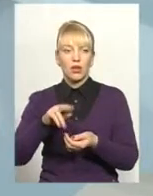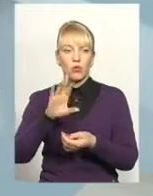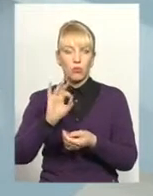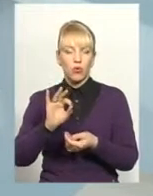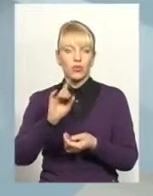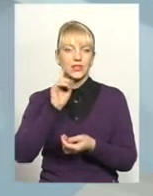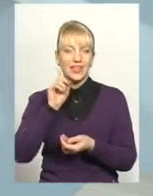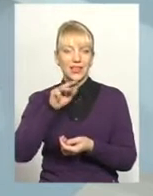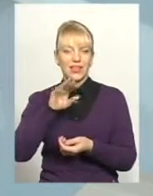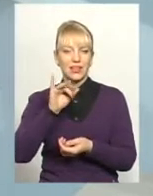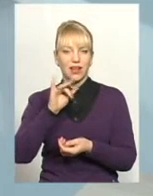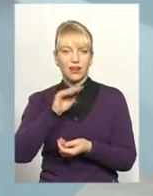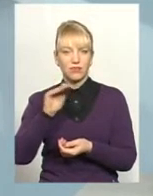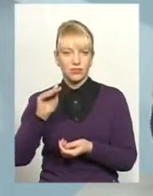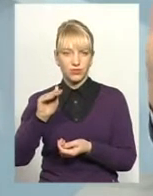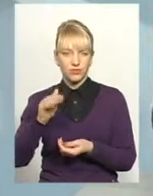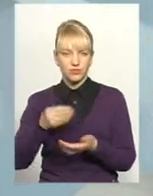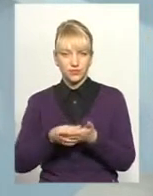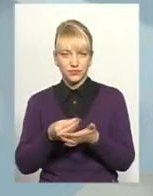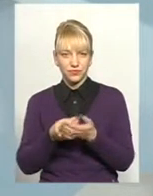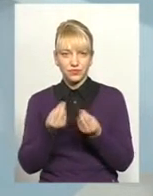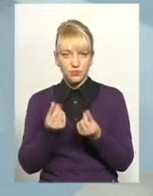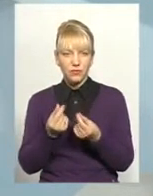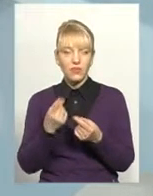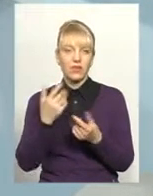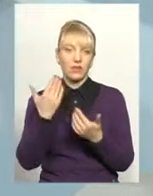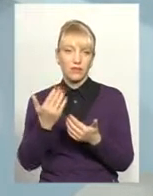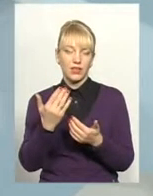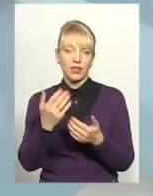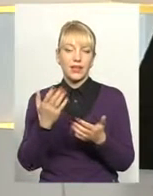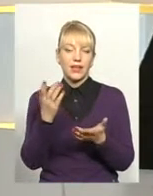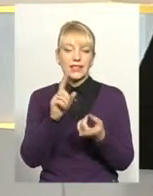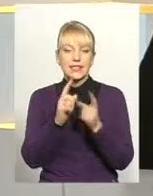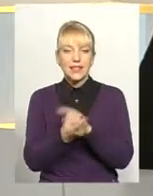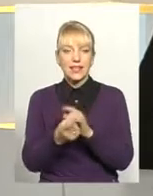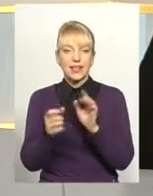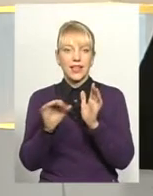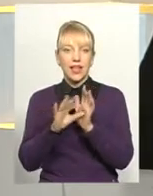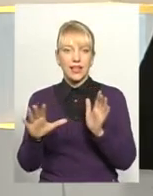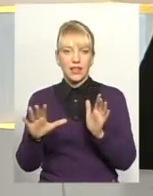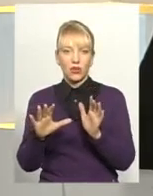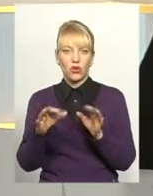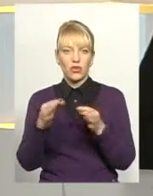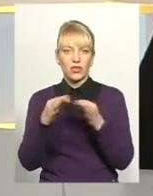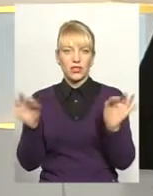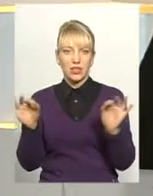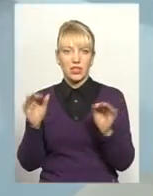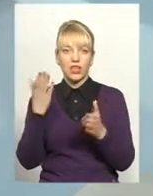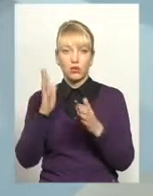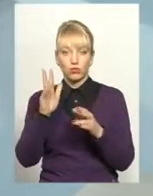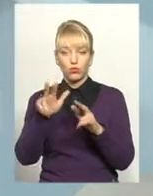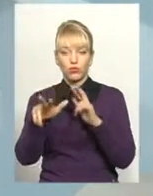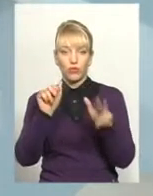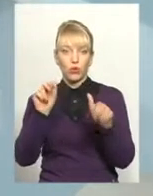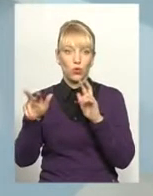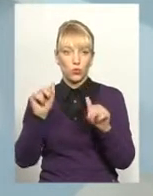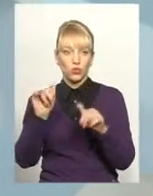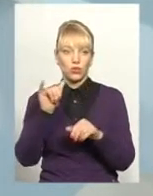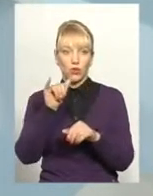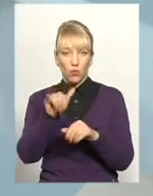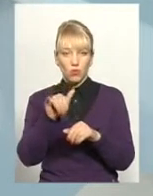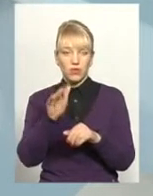по зеленим тарифам. І ви стаєте енергонезалежними, тому що в випадку десь якихось відключень, то ви